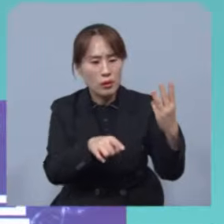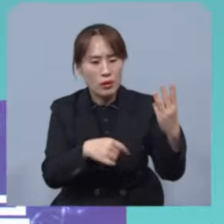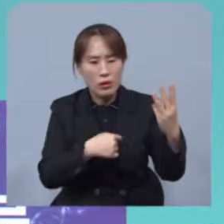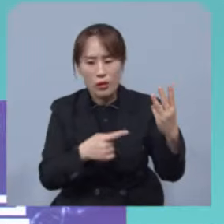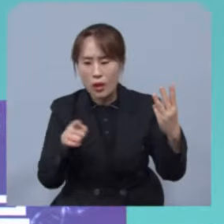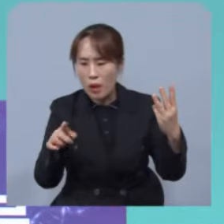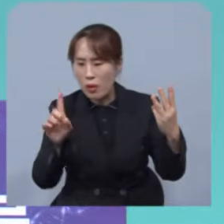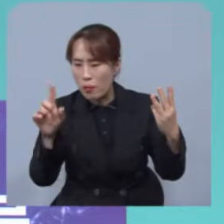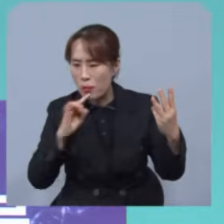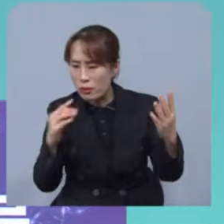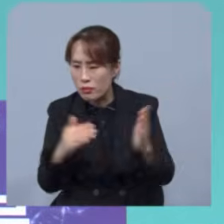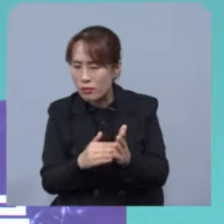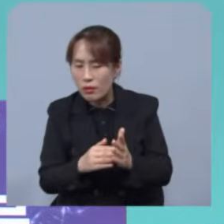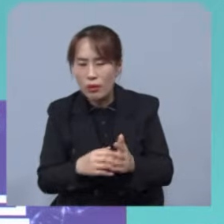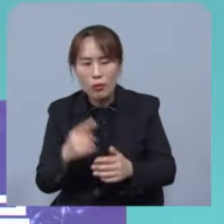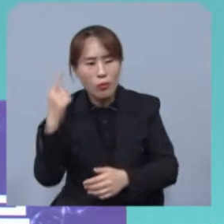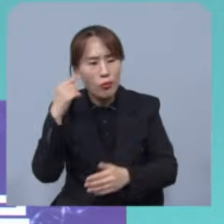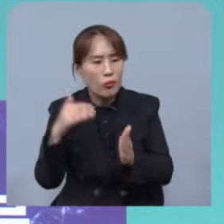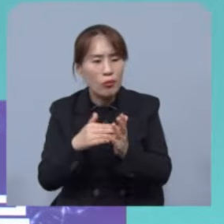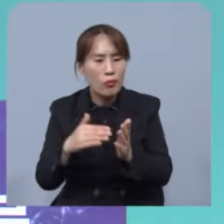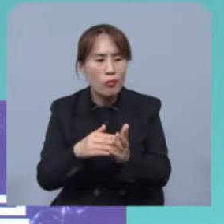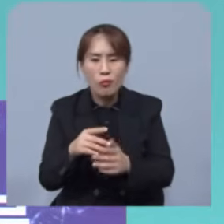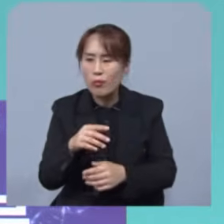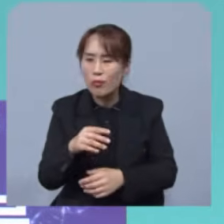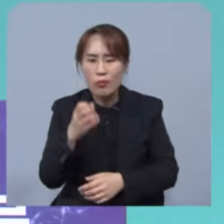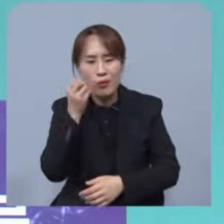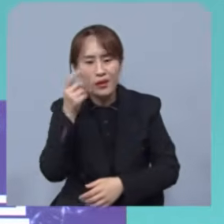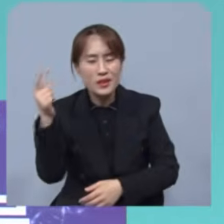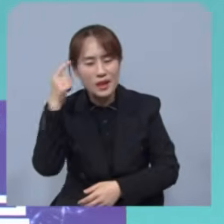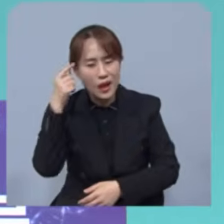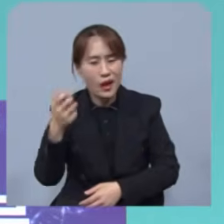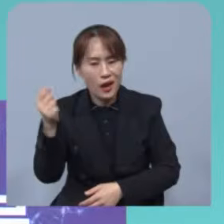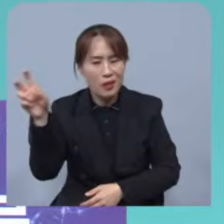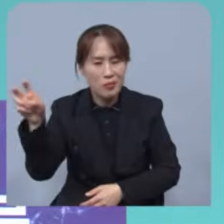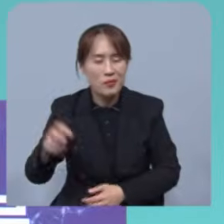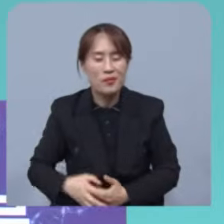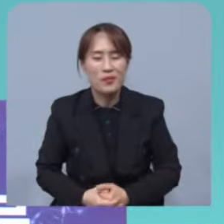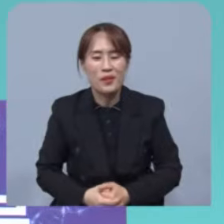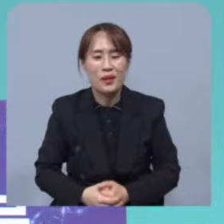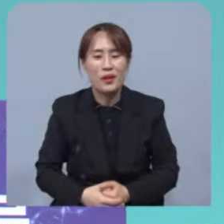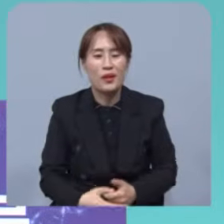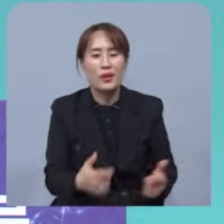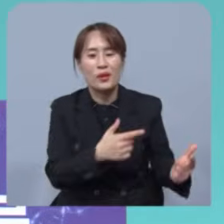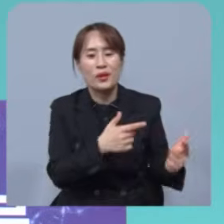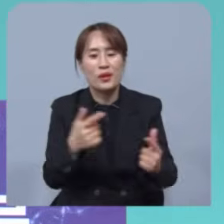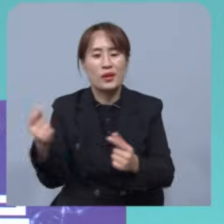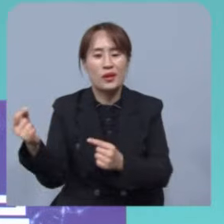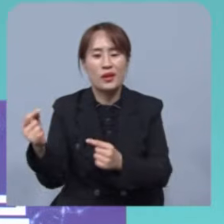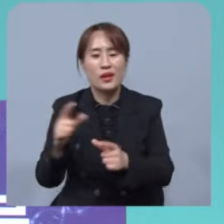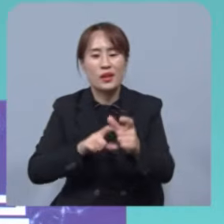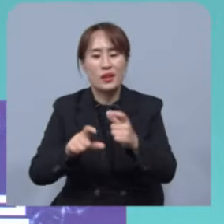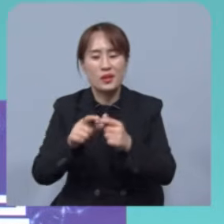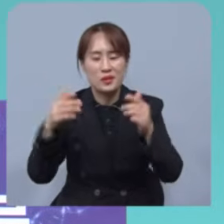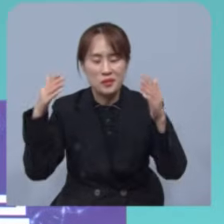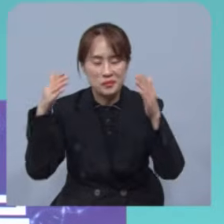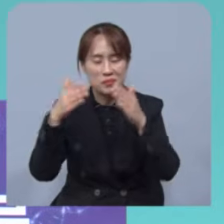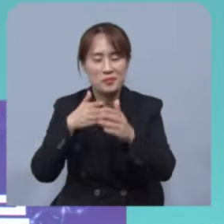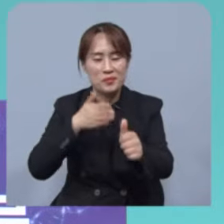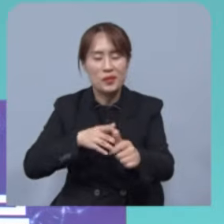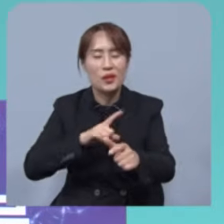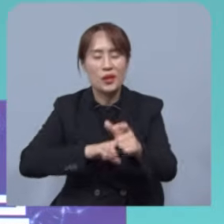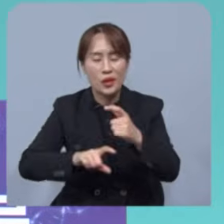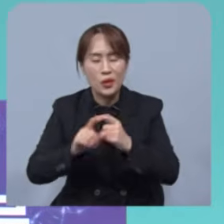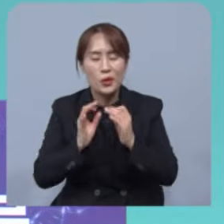여기는 1명만 하고 왜 지나갔지 지금 이러고 있어요. 그래도. 근데 형평성에 아주 더 신중을 기해 주시기 바랍니다. 더